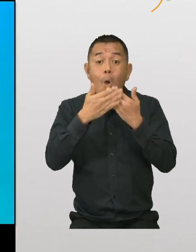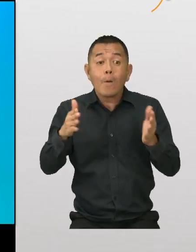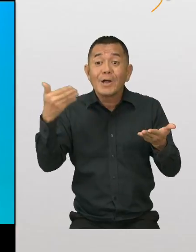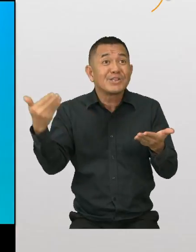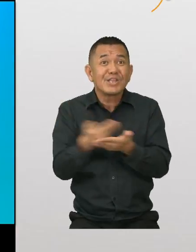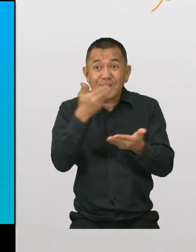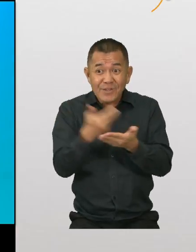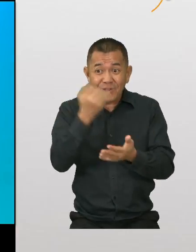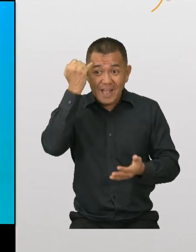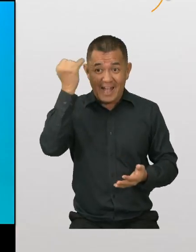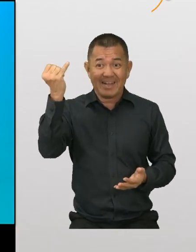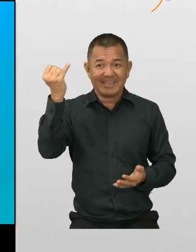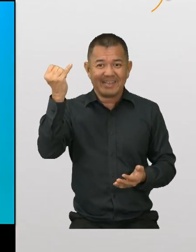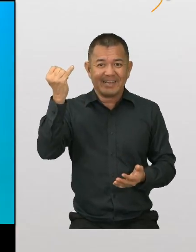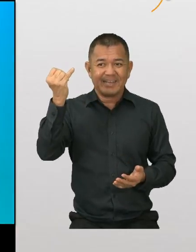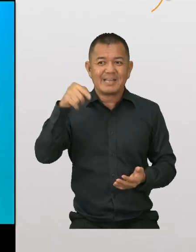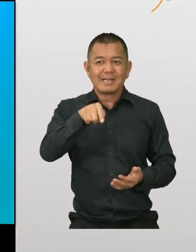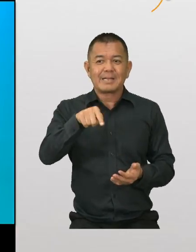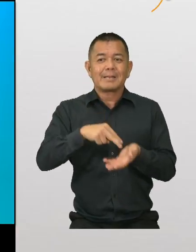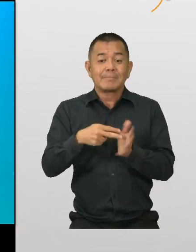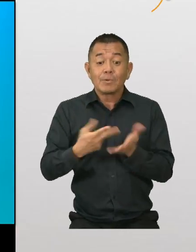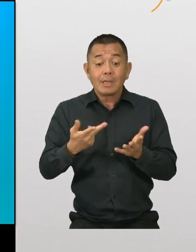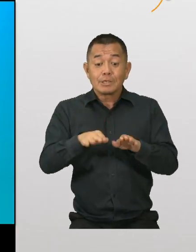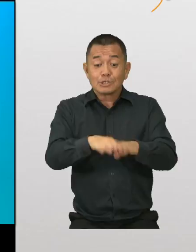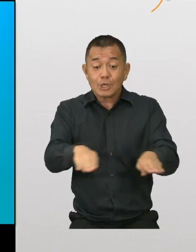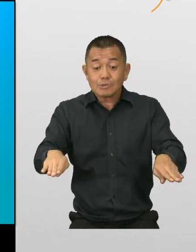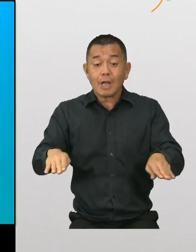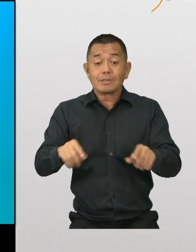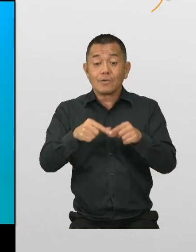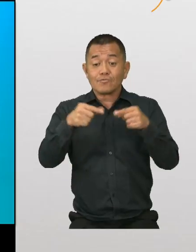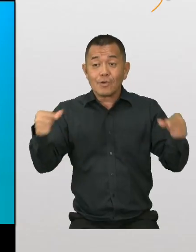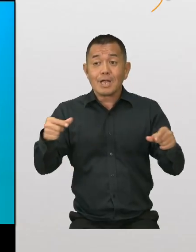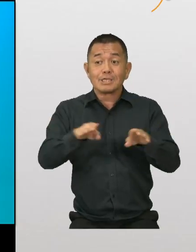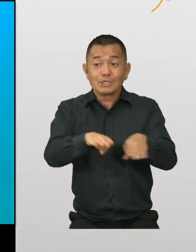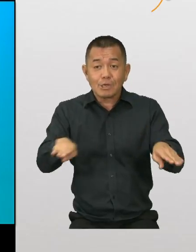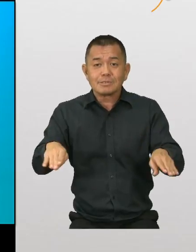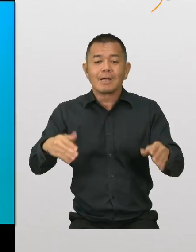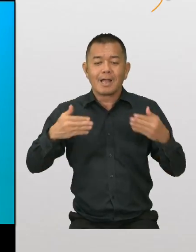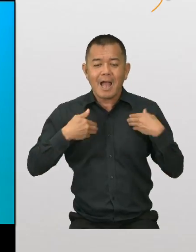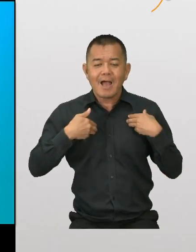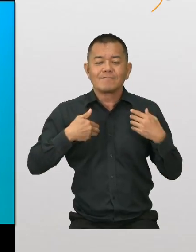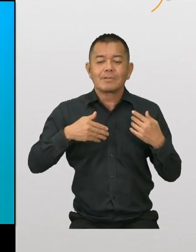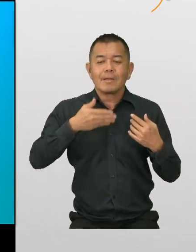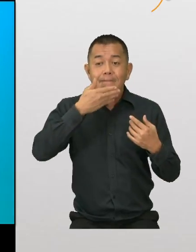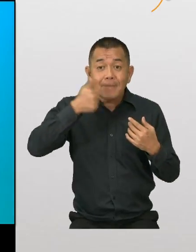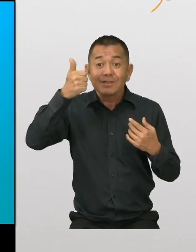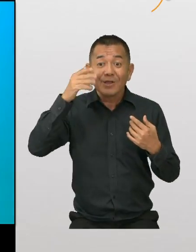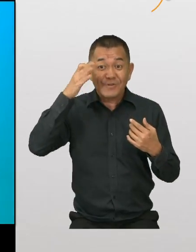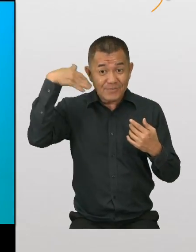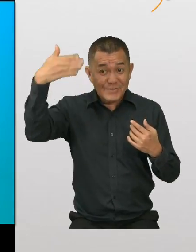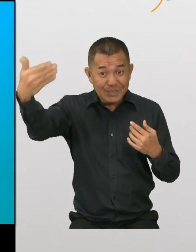的 that 子孫 our 創造 children and 更 grandchildren 美 will 好 have 的 an 未來。 even better future. 這樣， This is 新加坡 how 才 we 可以 keep Singapore 生 going